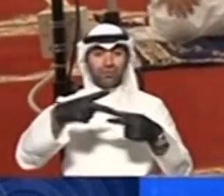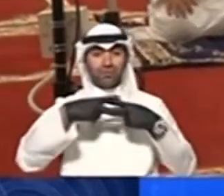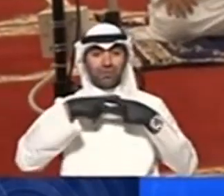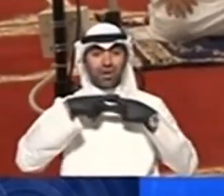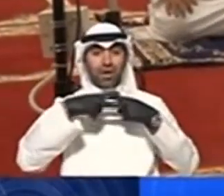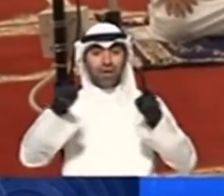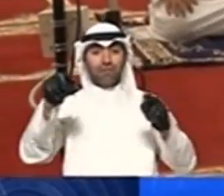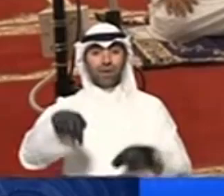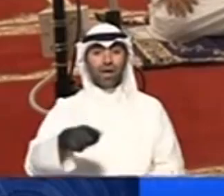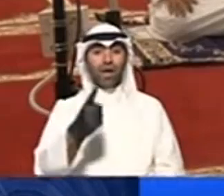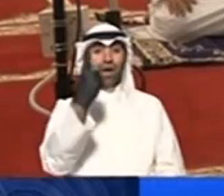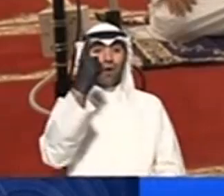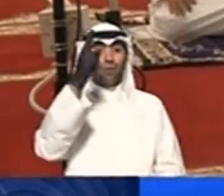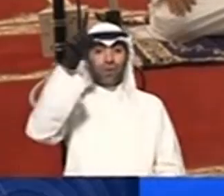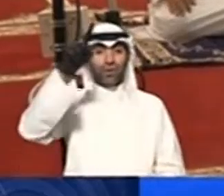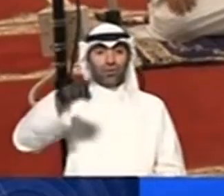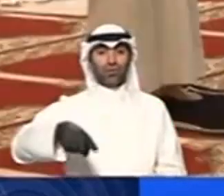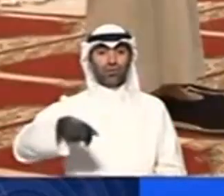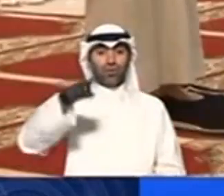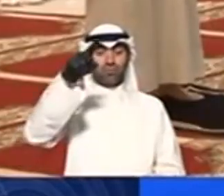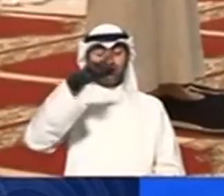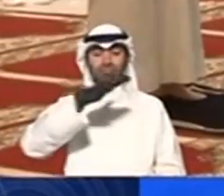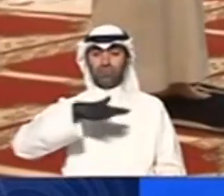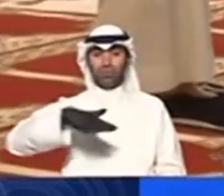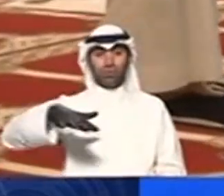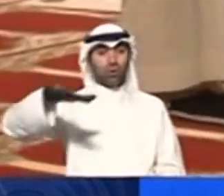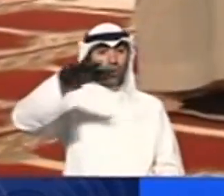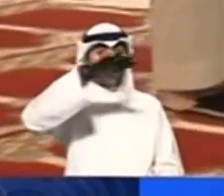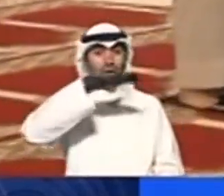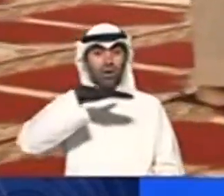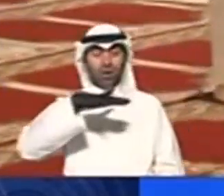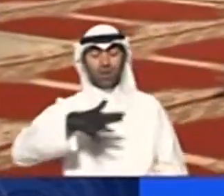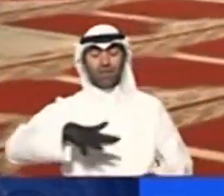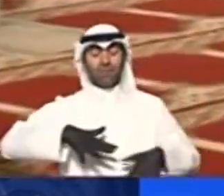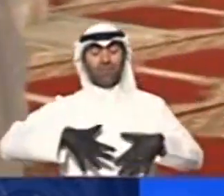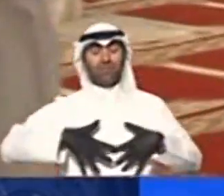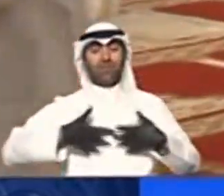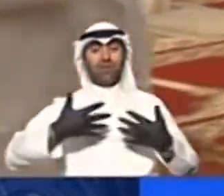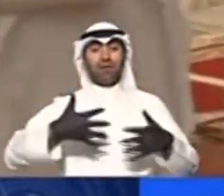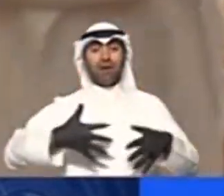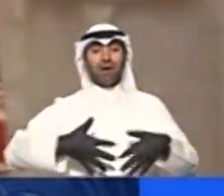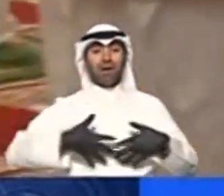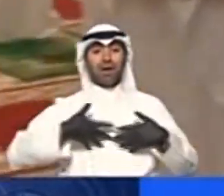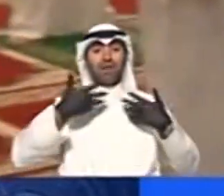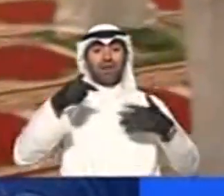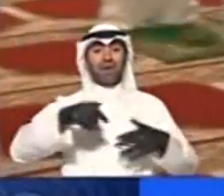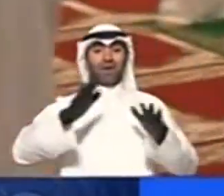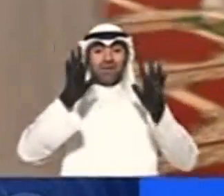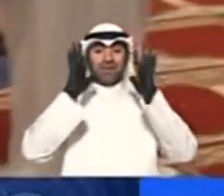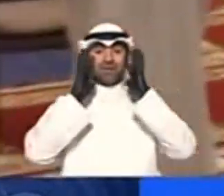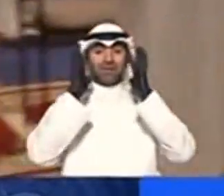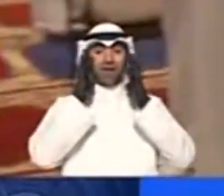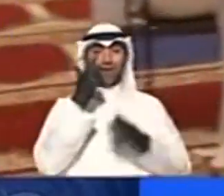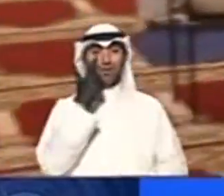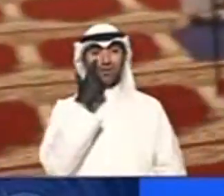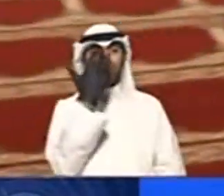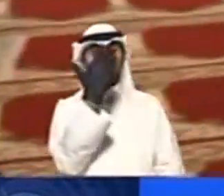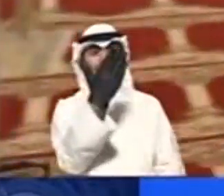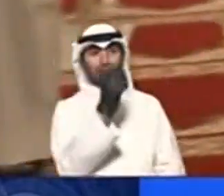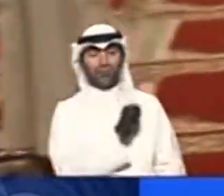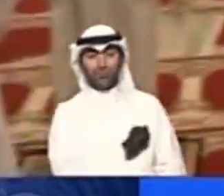أذان وإقامة وحي على الصلاة وفي ظل غياب حقبة صلوا في رحالكم،